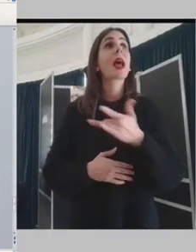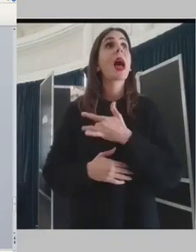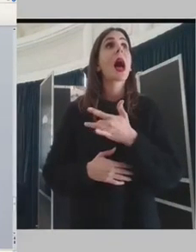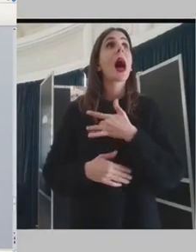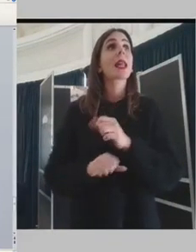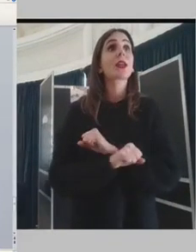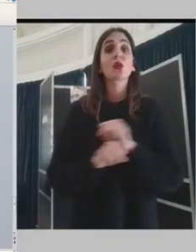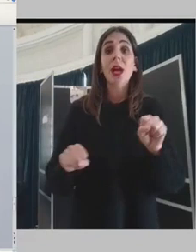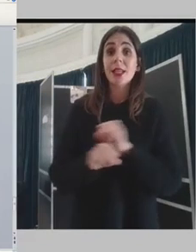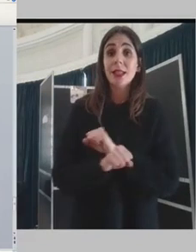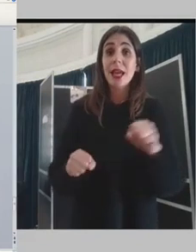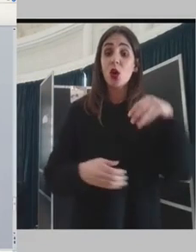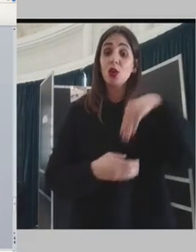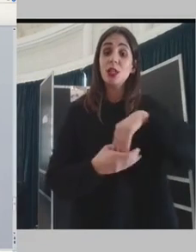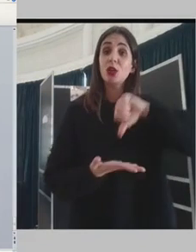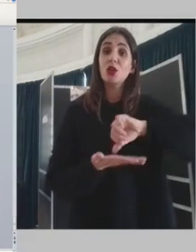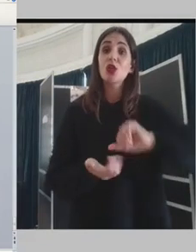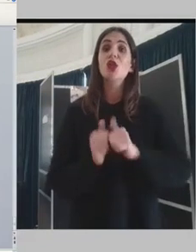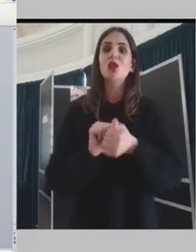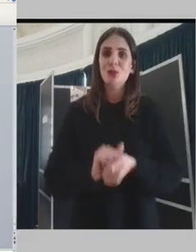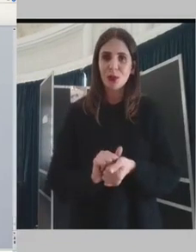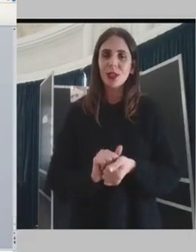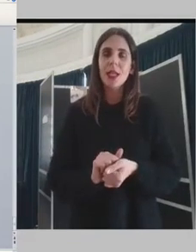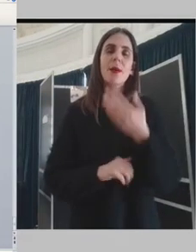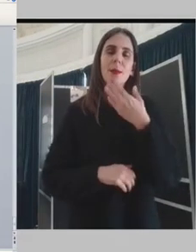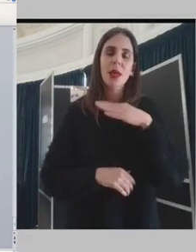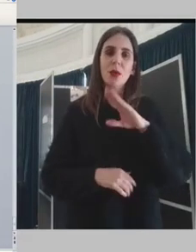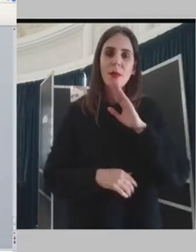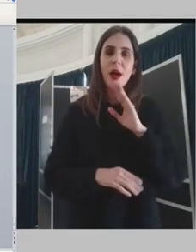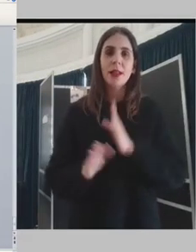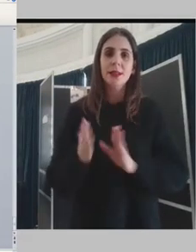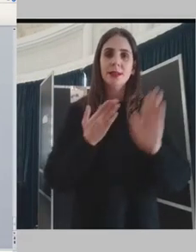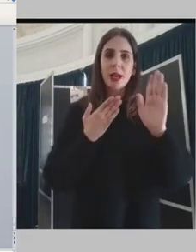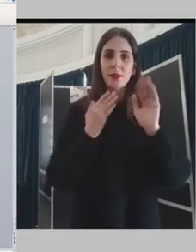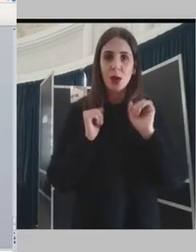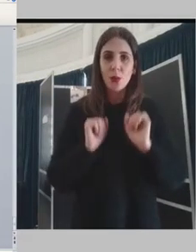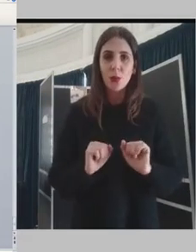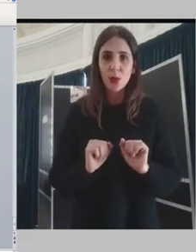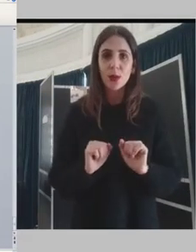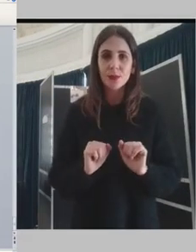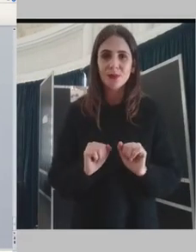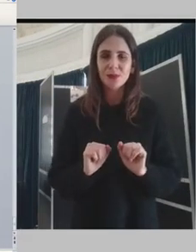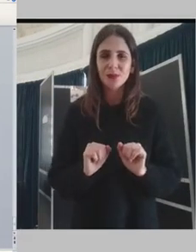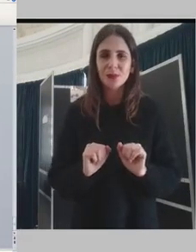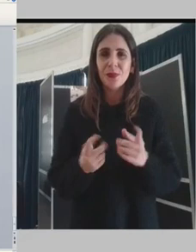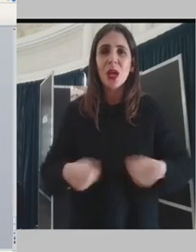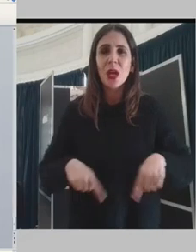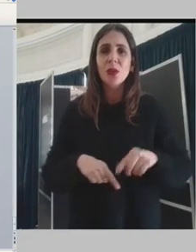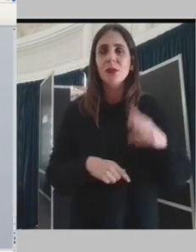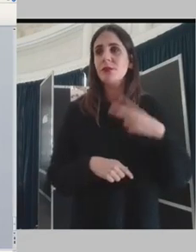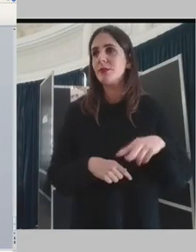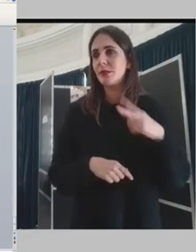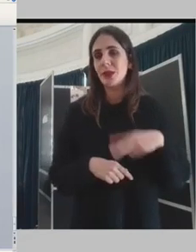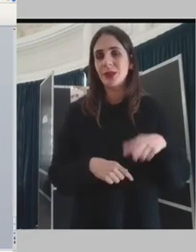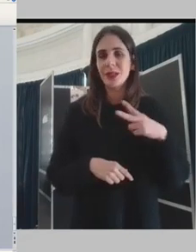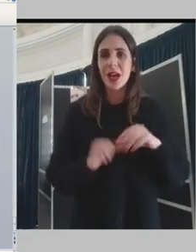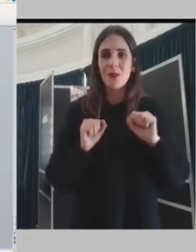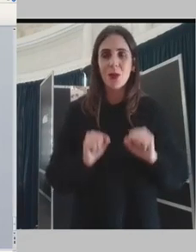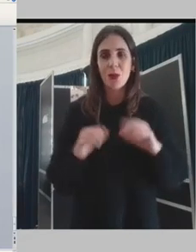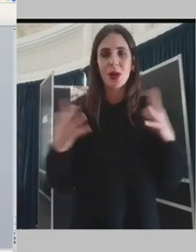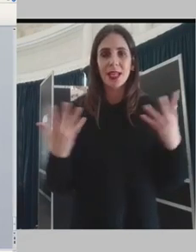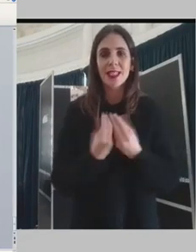salvate da un defibrillatore sul posto. E io concludo sperando di arrestare insieme a voi l'arresto